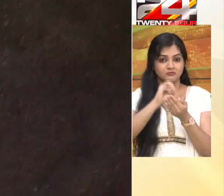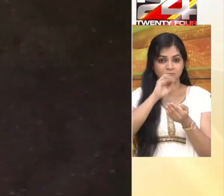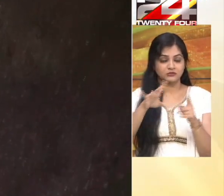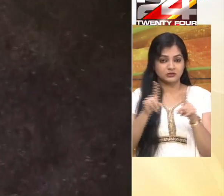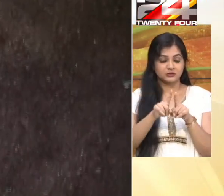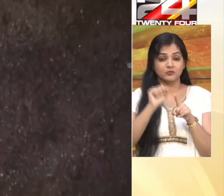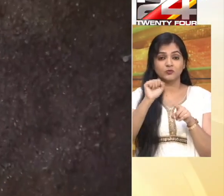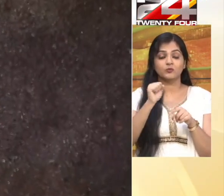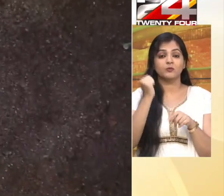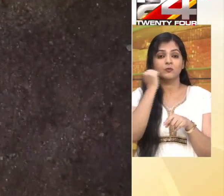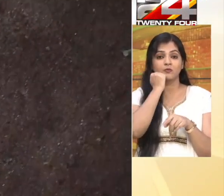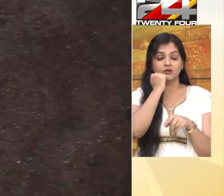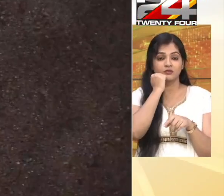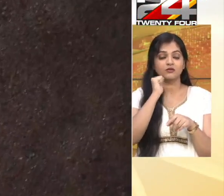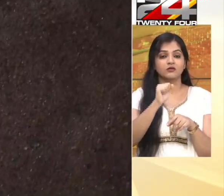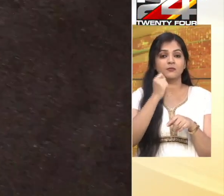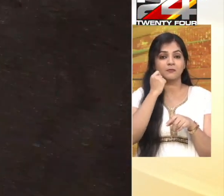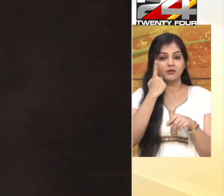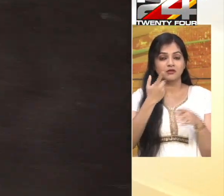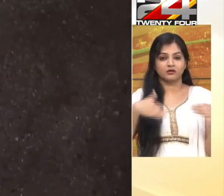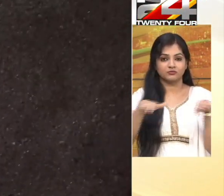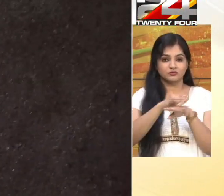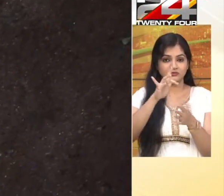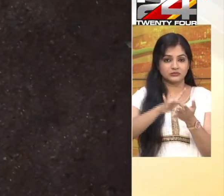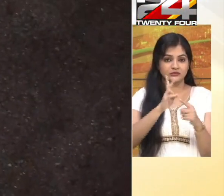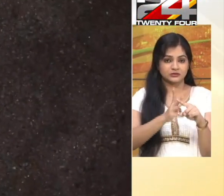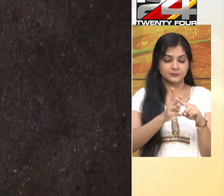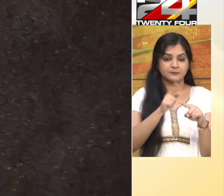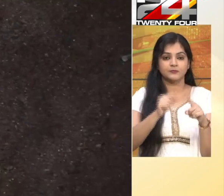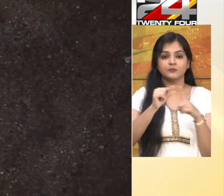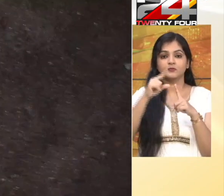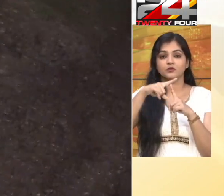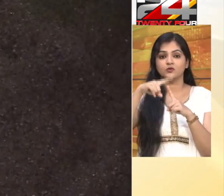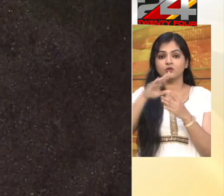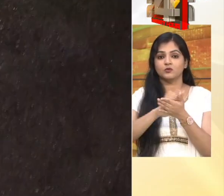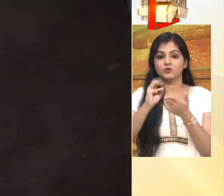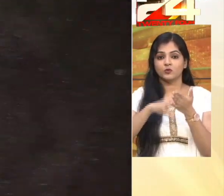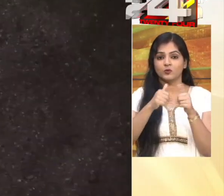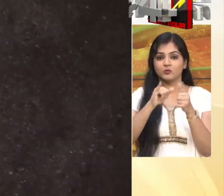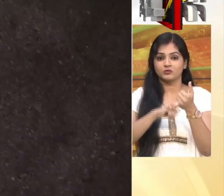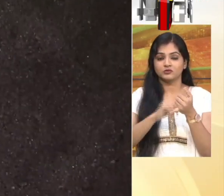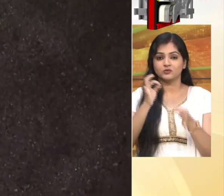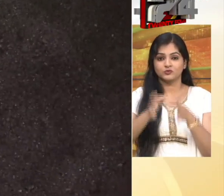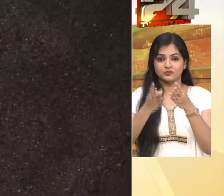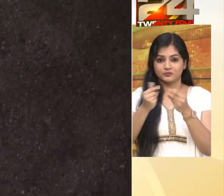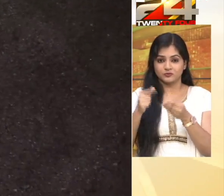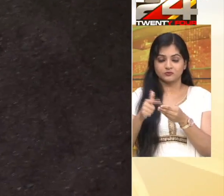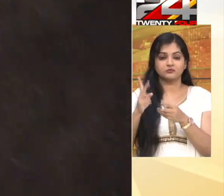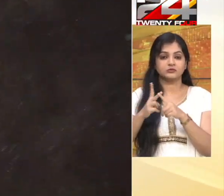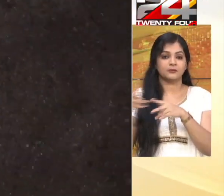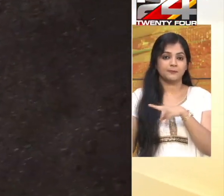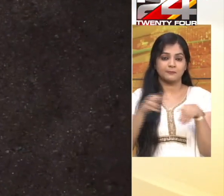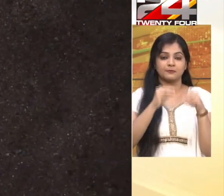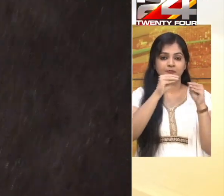അദ്ദേഹത്തിന്റെ അമ്മയും സഹോദരനും അവരെ സംസ്കരിച്ച അതേ മണ്ണിൽ തന്നെ പി ടിയുടെ ചിതാഭസ്മം എത്തിച്ചിരിക്കുന്നത്. നിലവിൽ ആ ചടങ്ങുകൾ